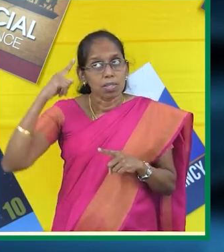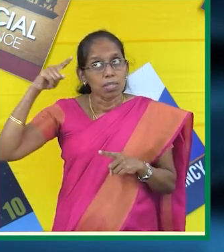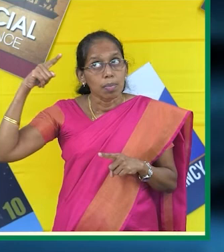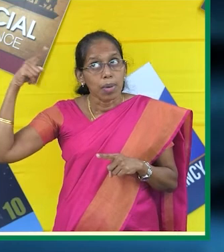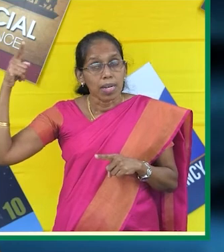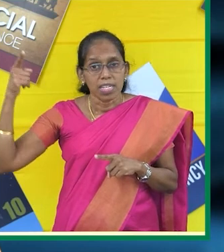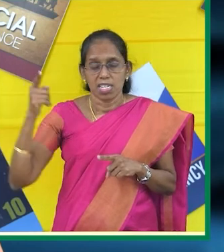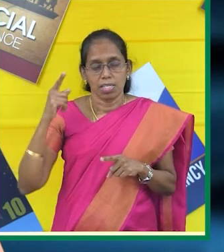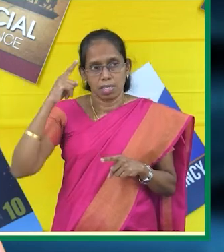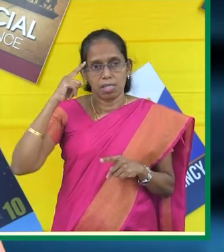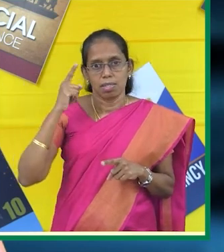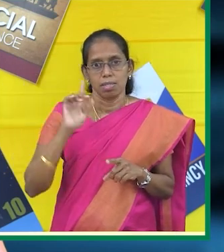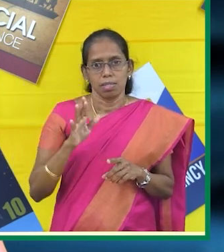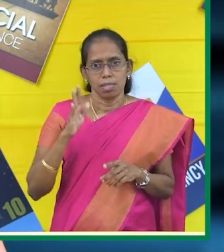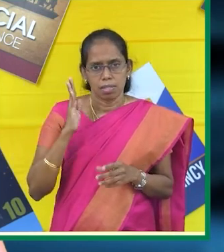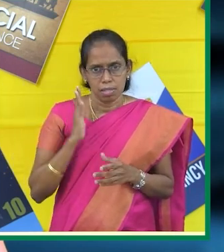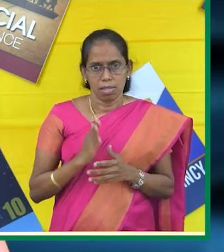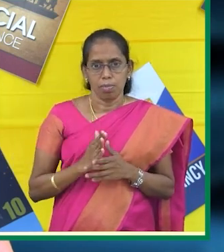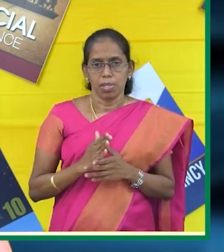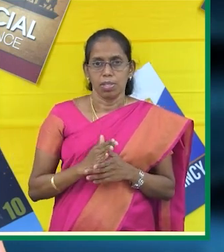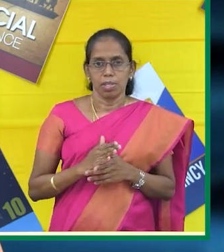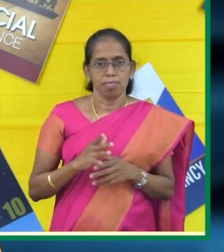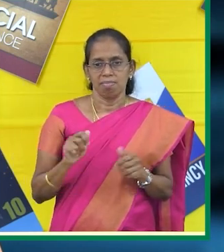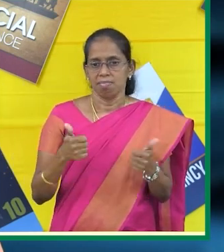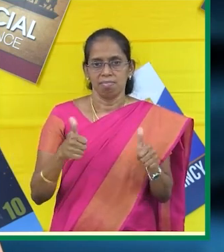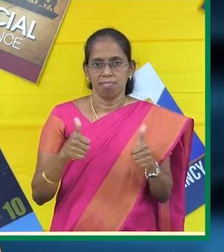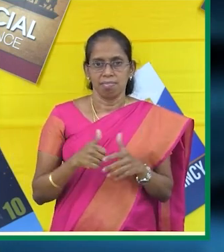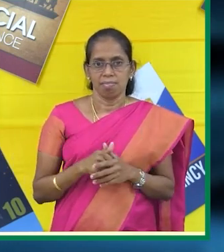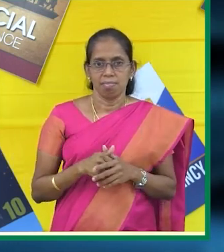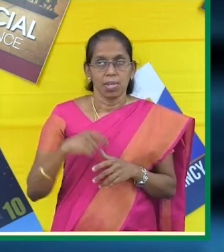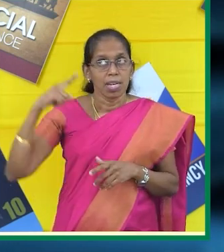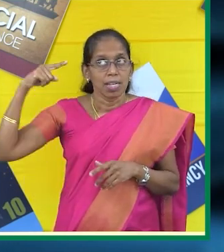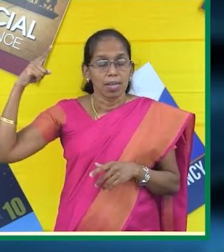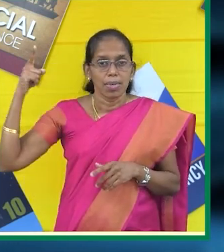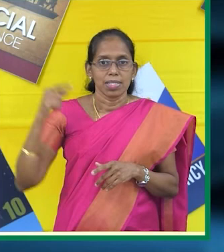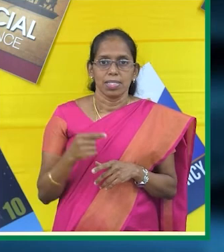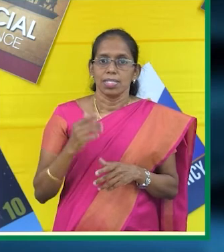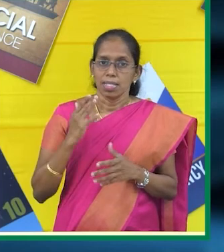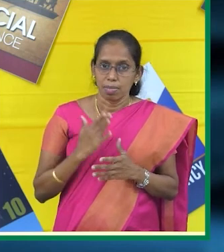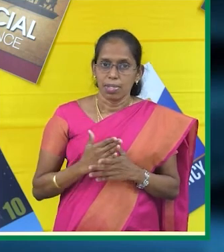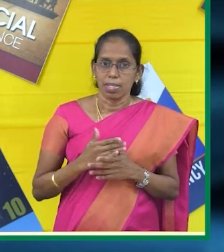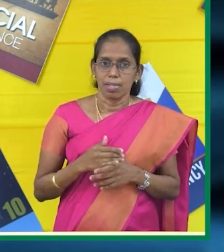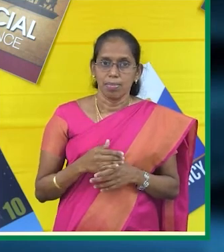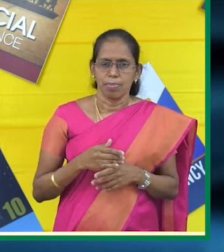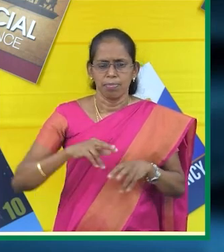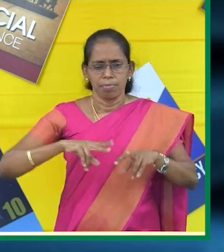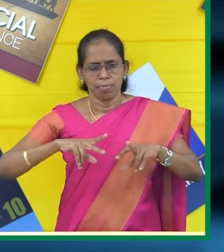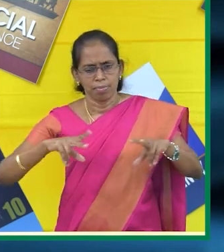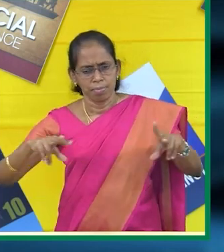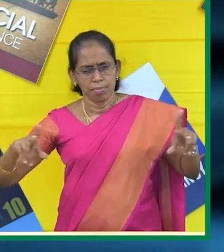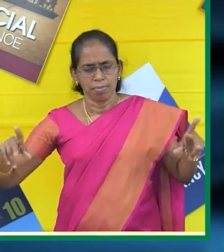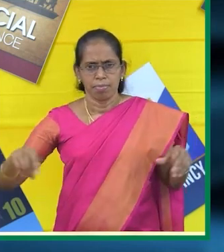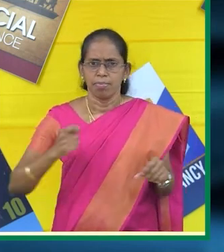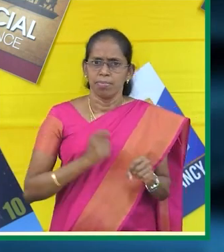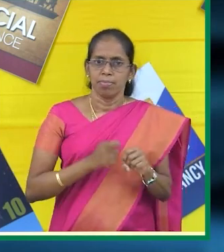இமேஜினேஷன் இல்லைன்னா கட்டாயமாக இந்த தொழில்நுட்பம் என்பது சாத்தியமில்லை. அப்போ இமேஜினேஷனுடைய அடிப்படையில் தான் பல்வேறு தொழில்நுட்பங்கள்